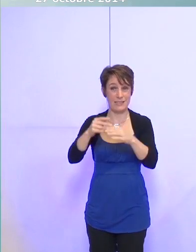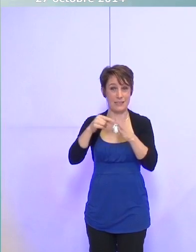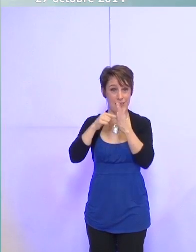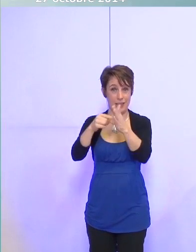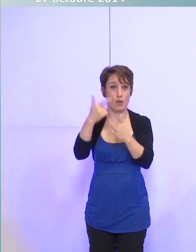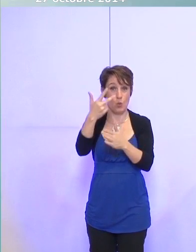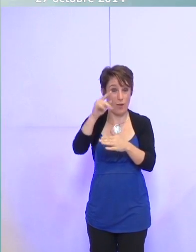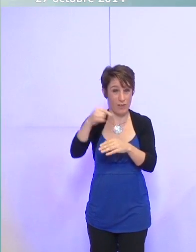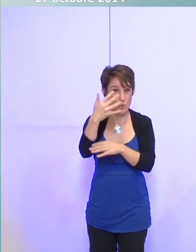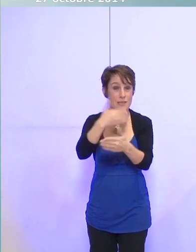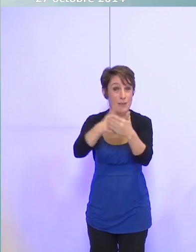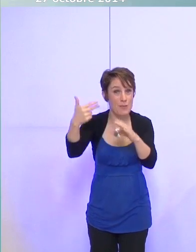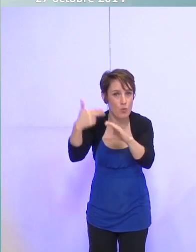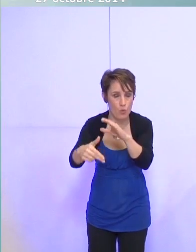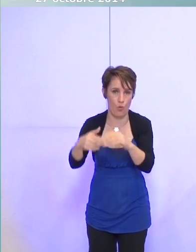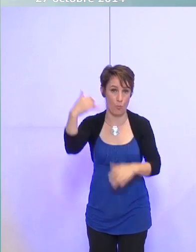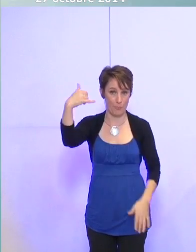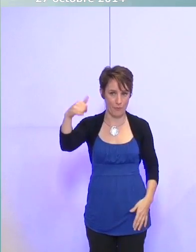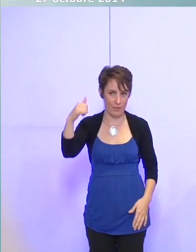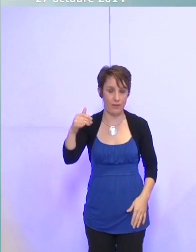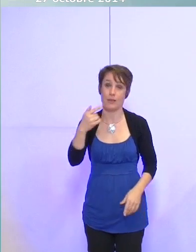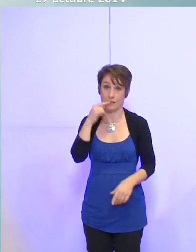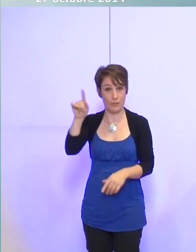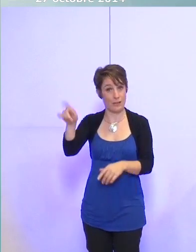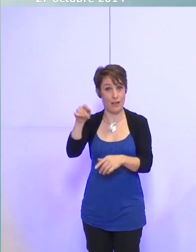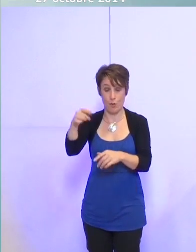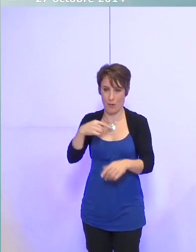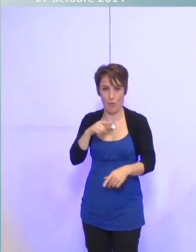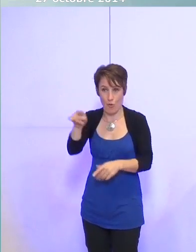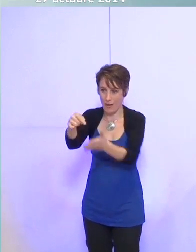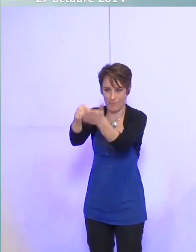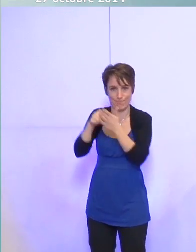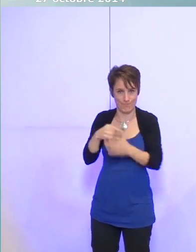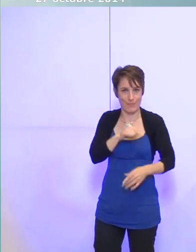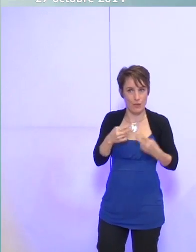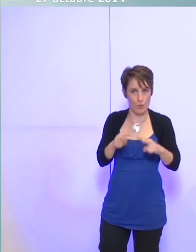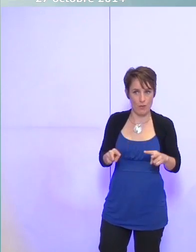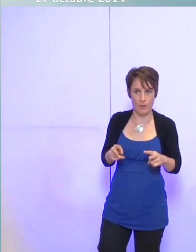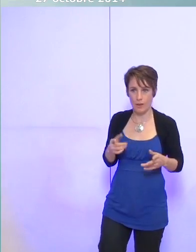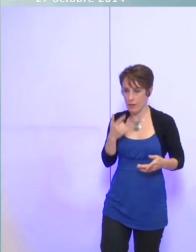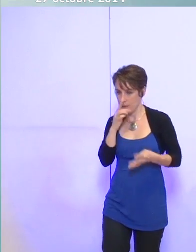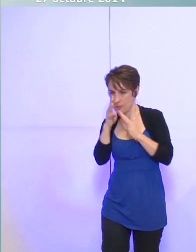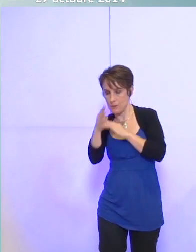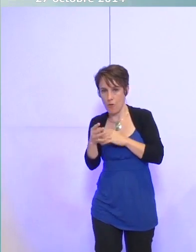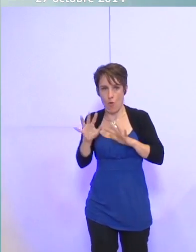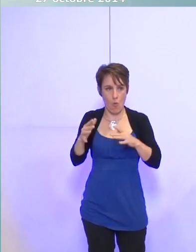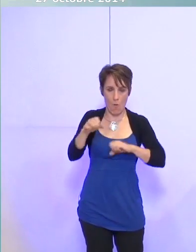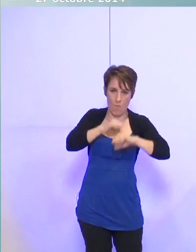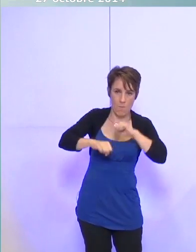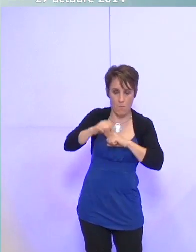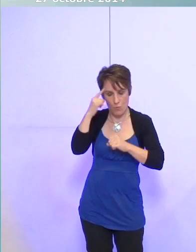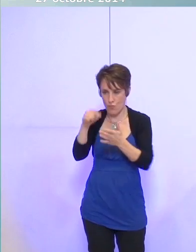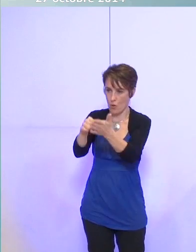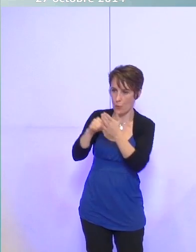d'euros. Concernant cette créance de la ville, et dans le but d'augmenter nos possibilités de récupérer nos dus, nous proposons les